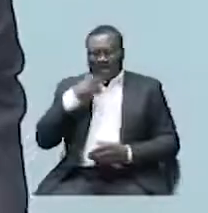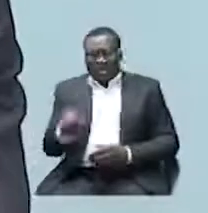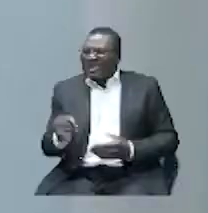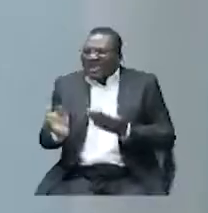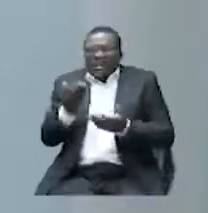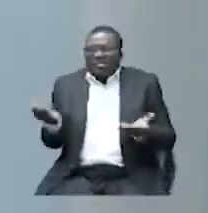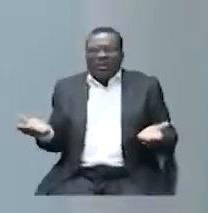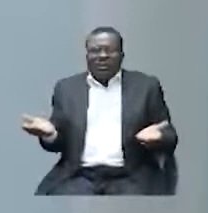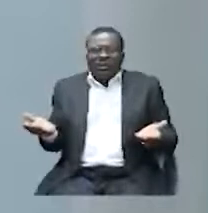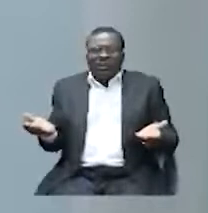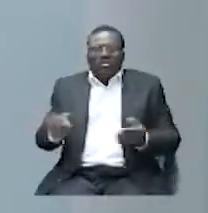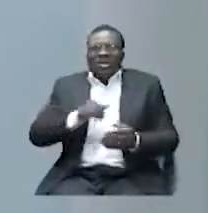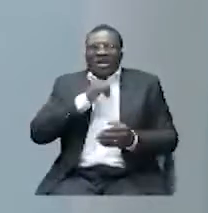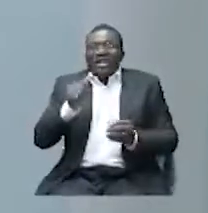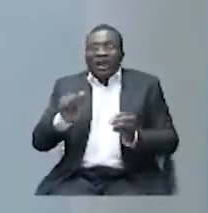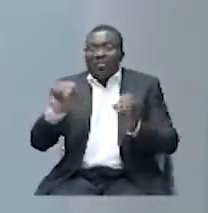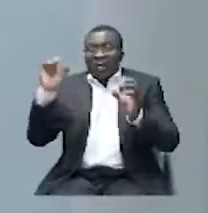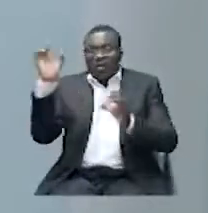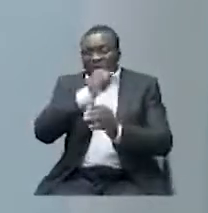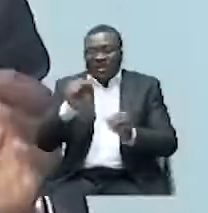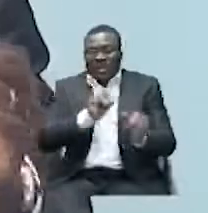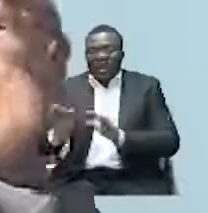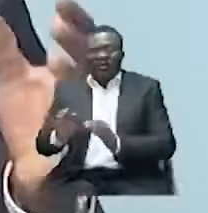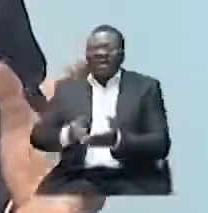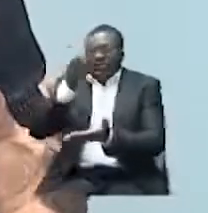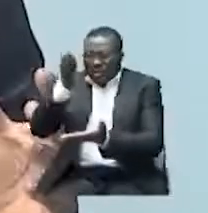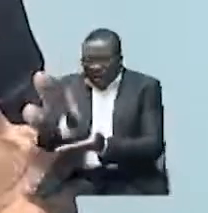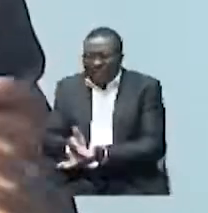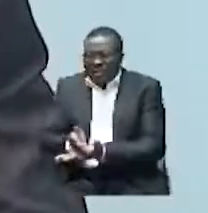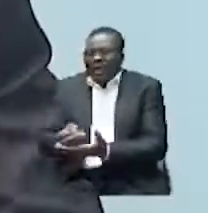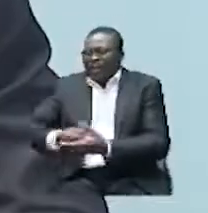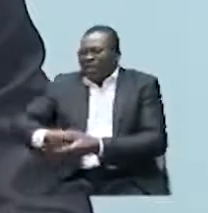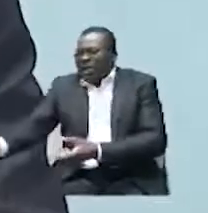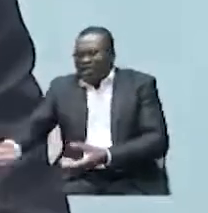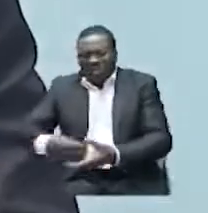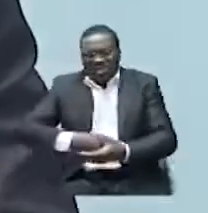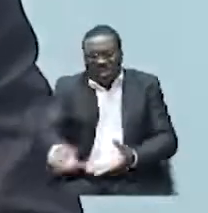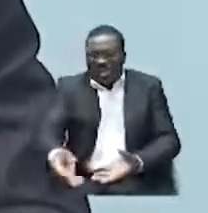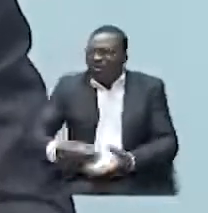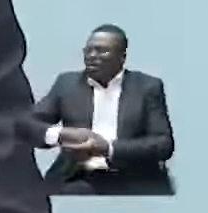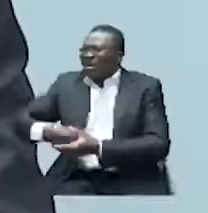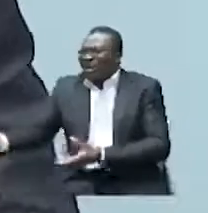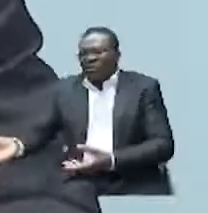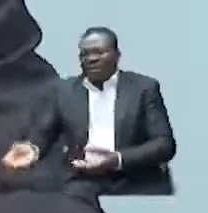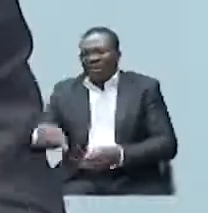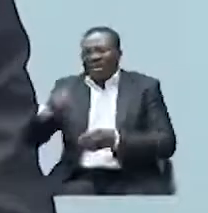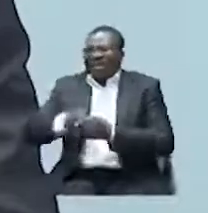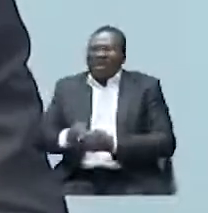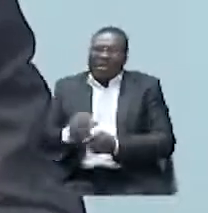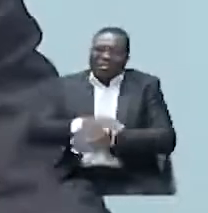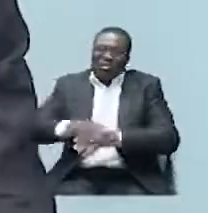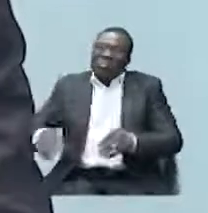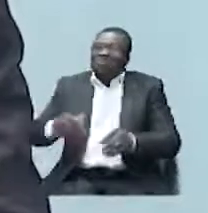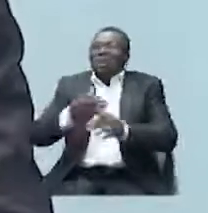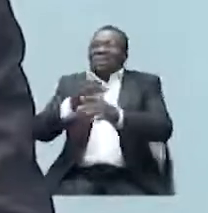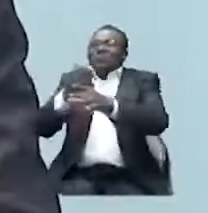c'est très simple. Il n'y a pas de mystère à faire. Il faut arrêter de gaspiller, parce que nos États gaspillent beaucoup dans le confort, dans la promenade